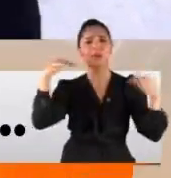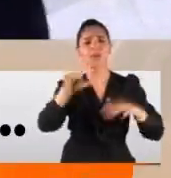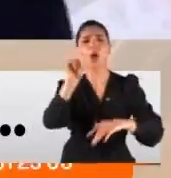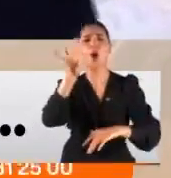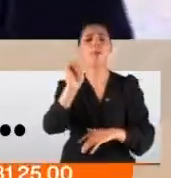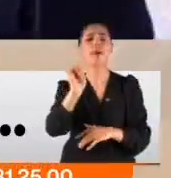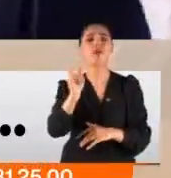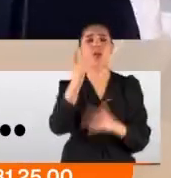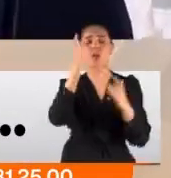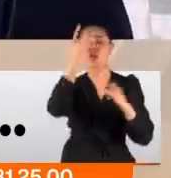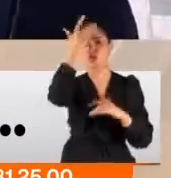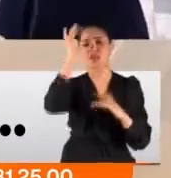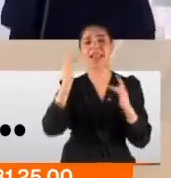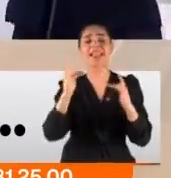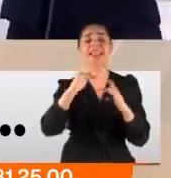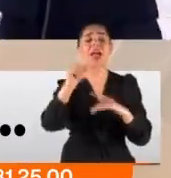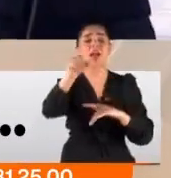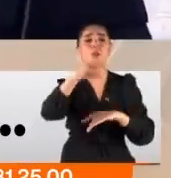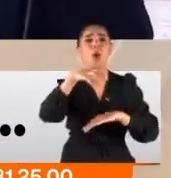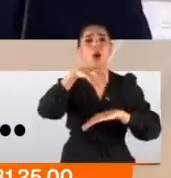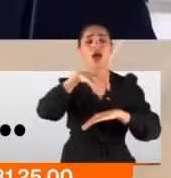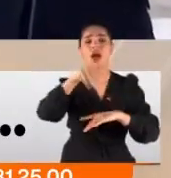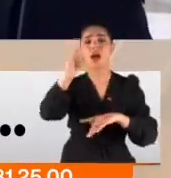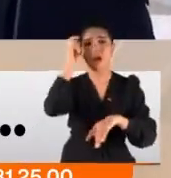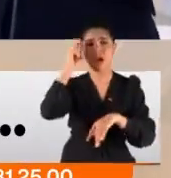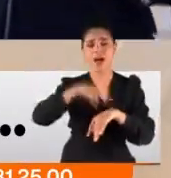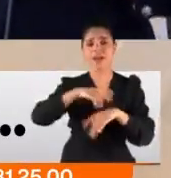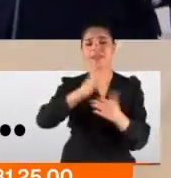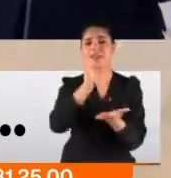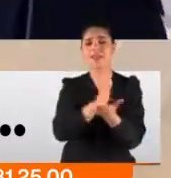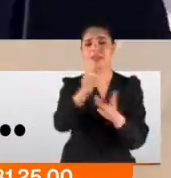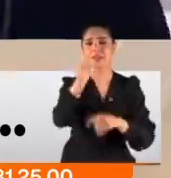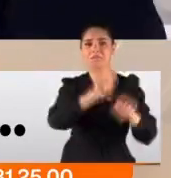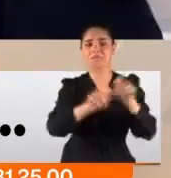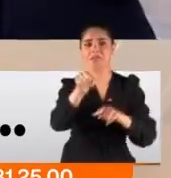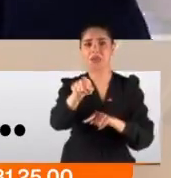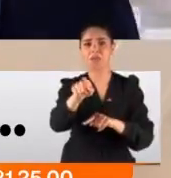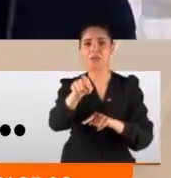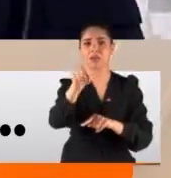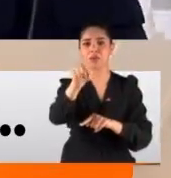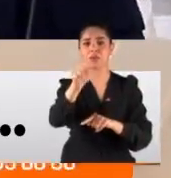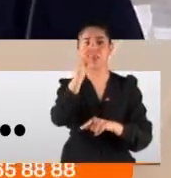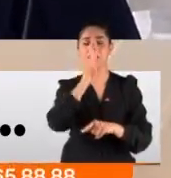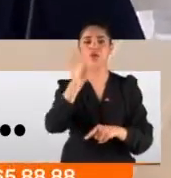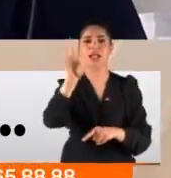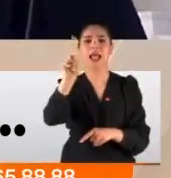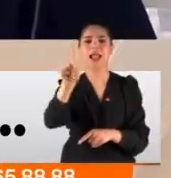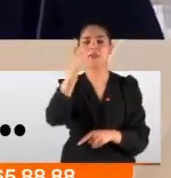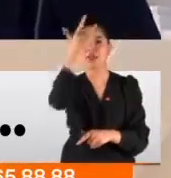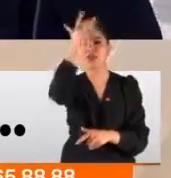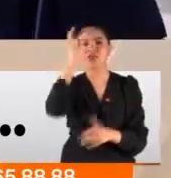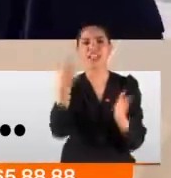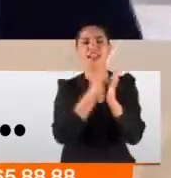15 Temmuz Şehitler Anıtı, o acı günün ardından buraya şehitlerimiz için bir anıt yapıldı. İçeride 251